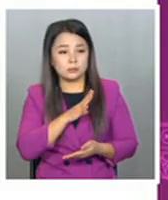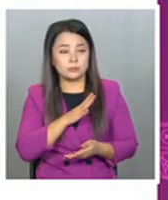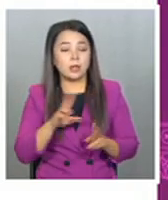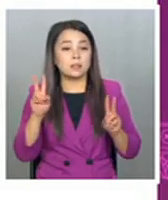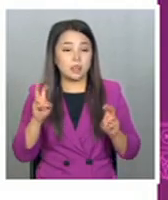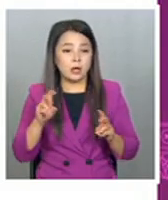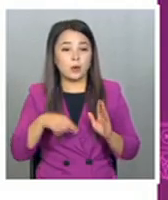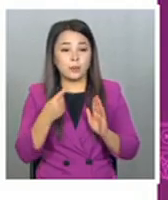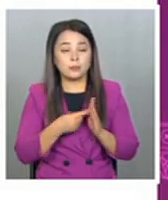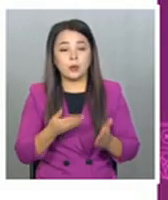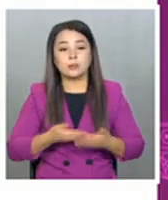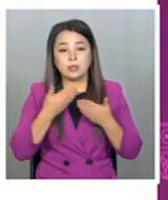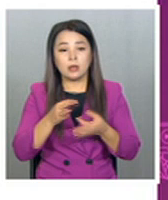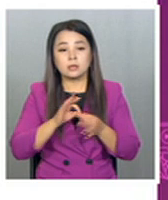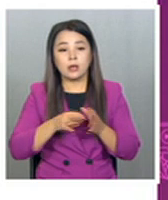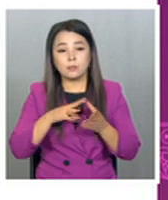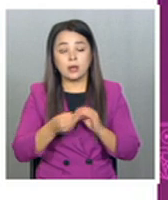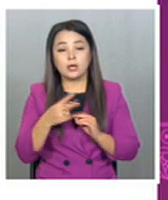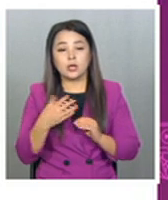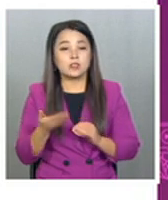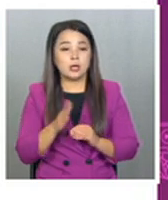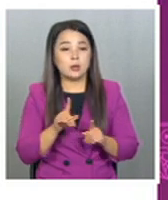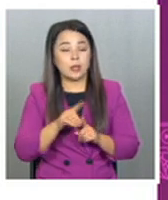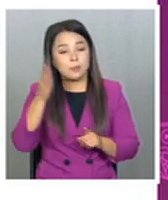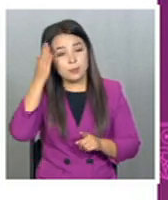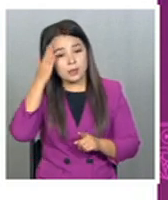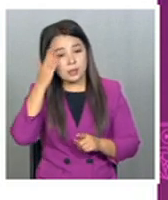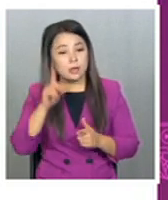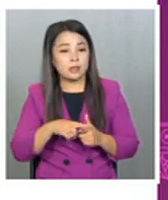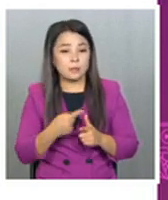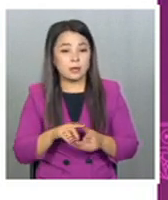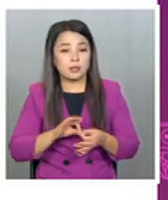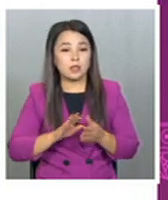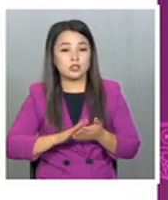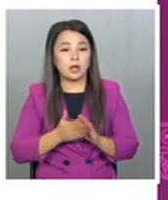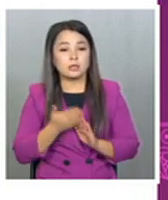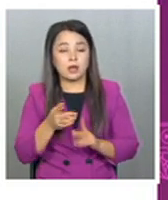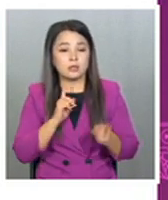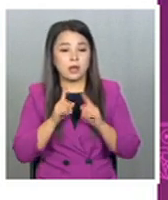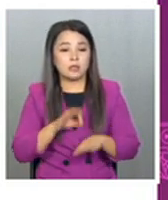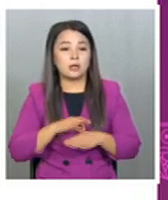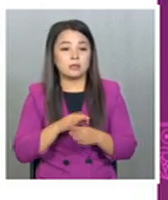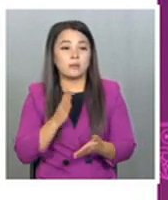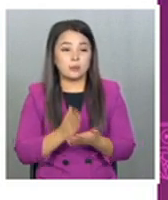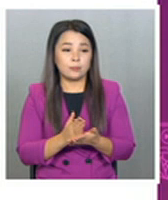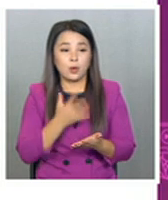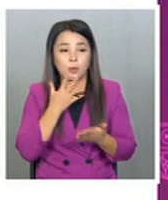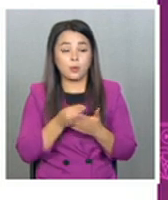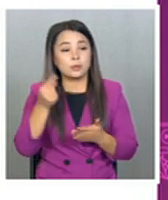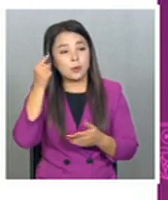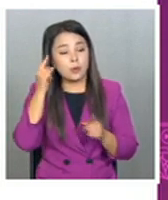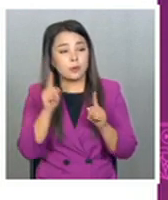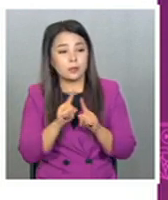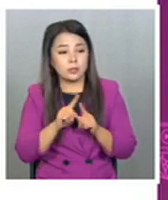Тақырыпта көтерілген мәселе бойынша екі жақты пікірді немесе жағдаятты талқыладыңыздар. Өз ойларыңызды